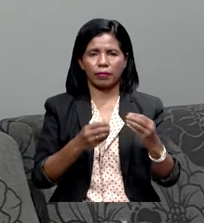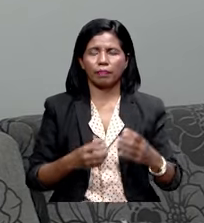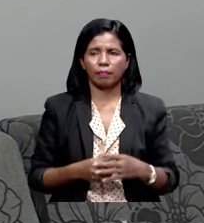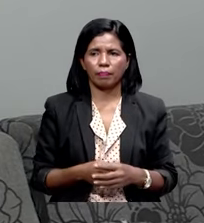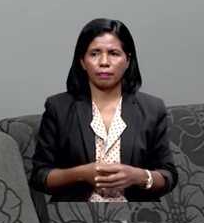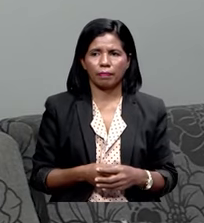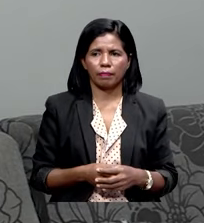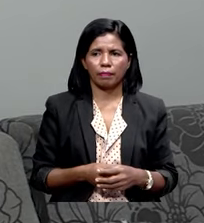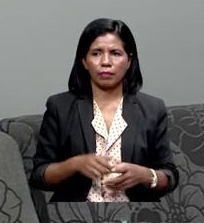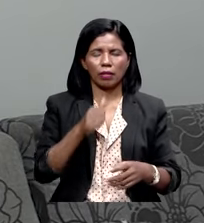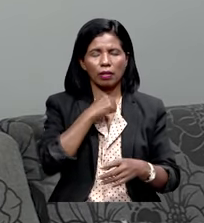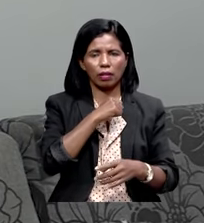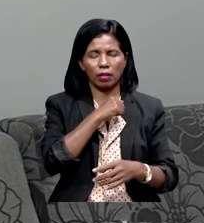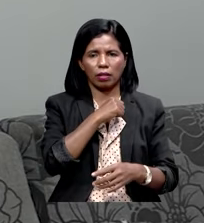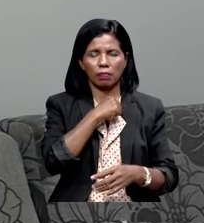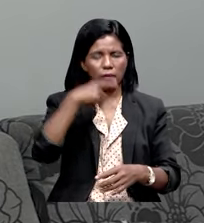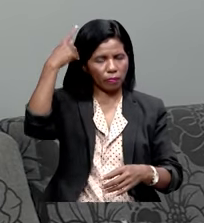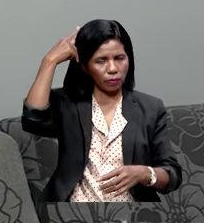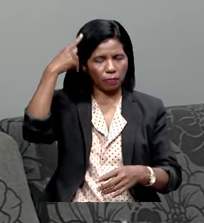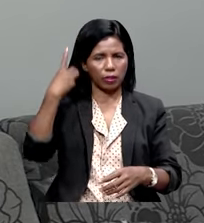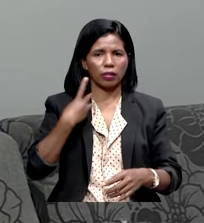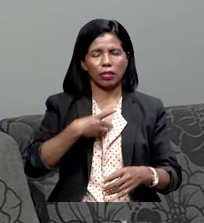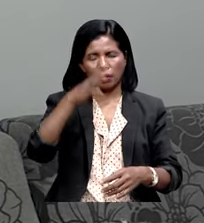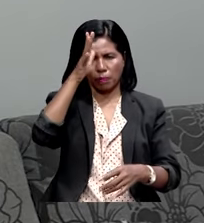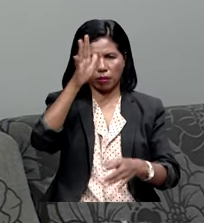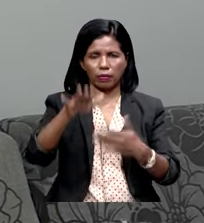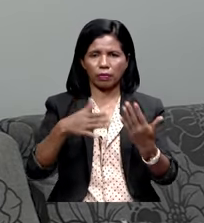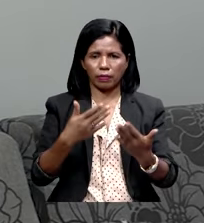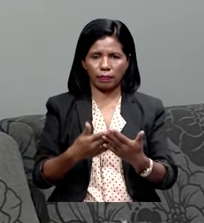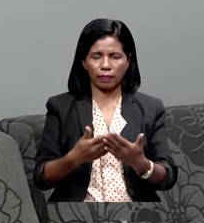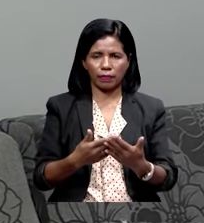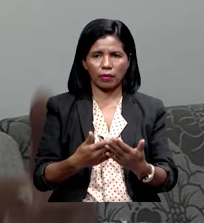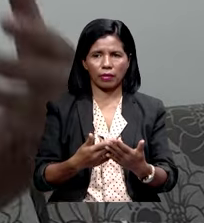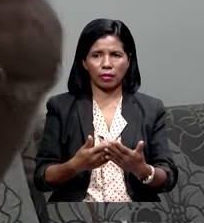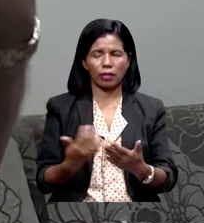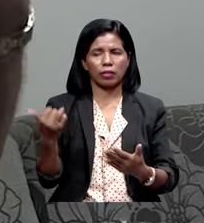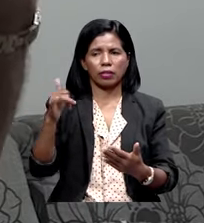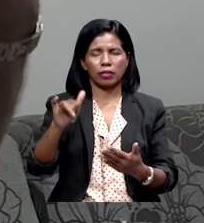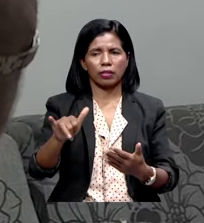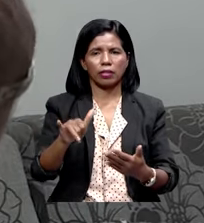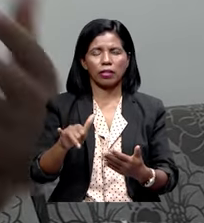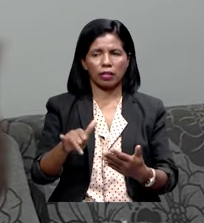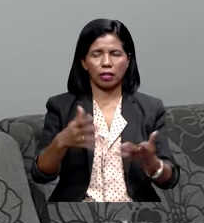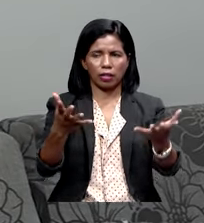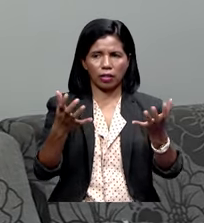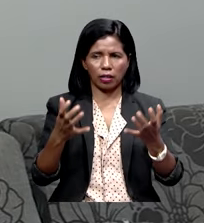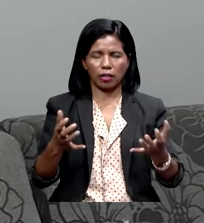paus ini adalah Bapak kita semua sehingga memang mereka tanpa